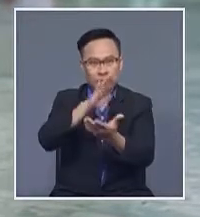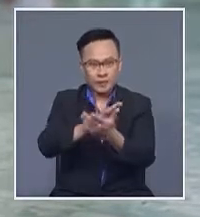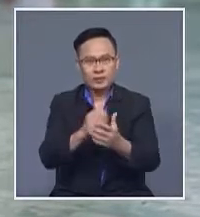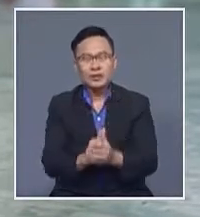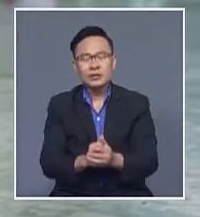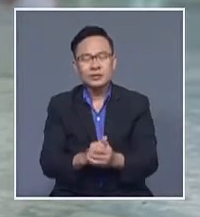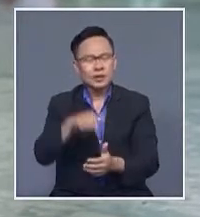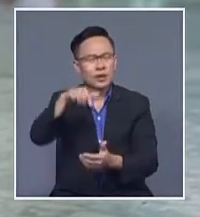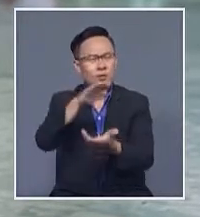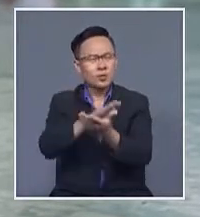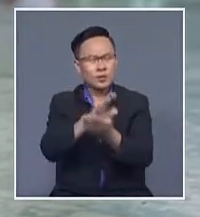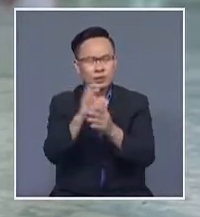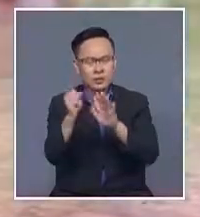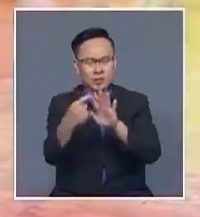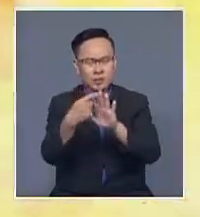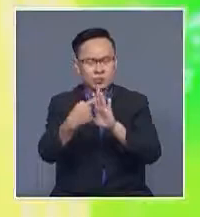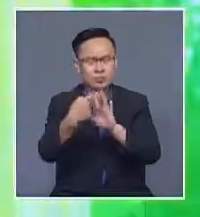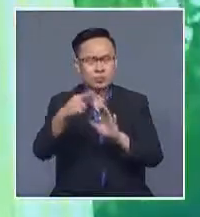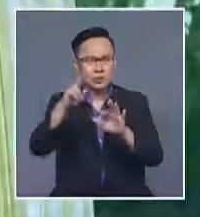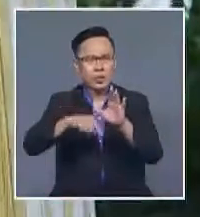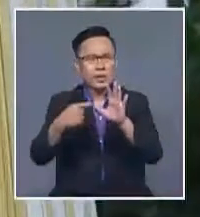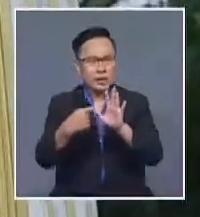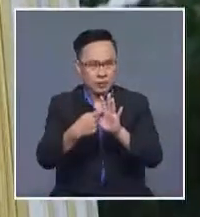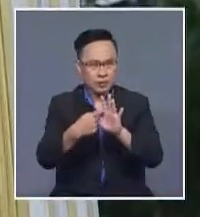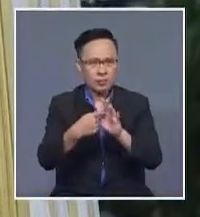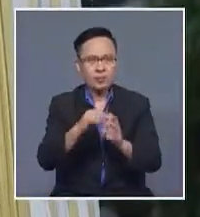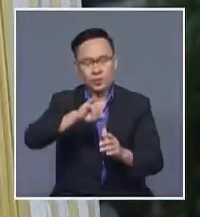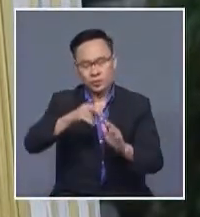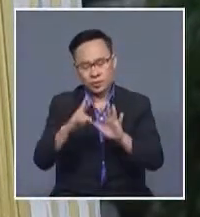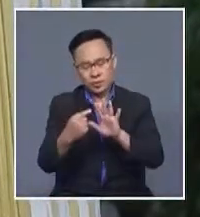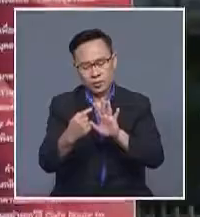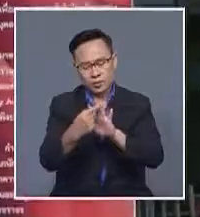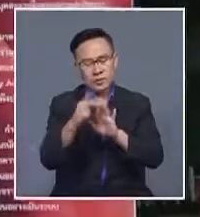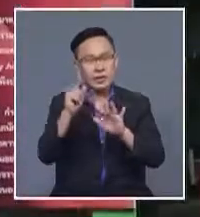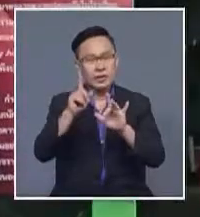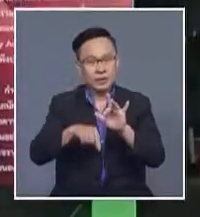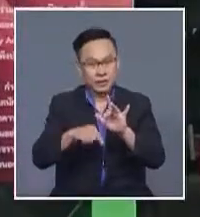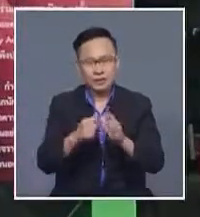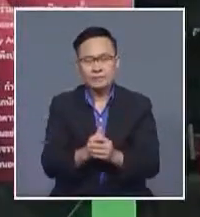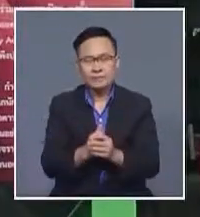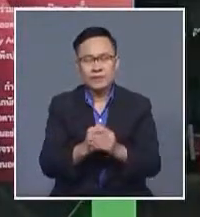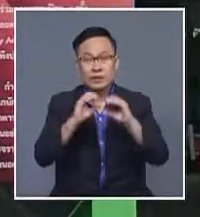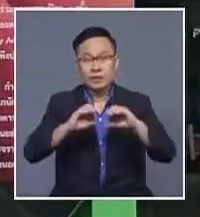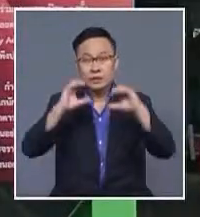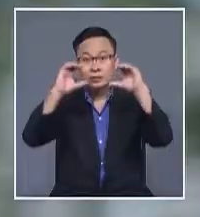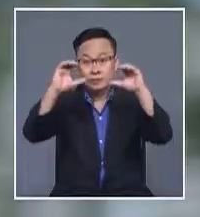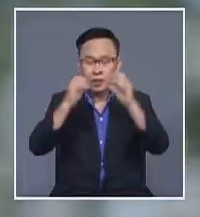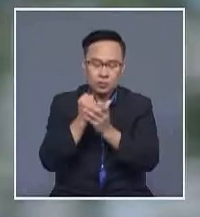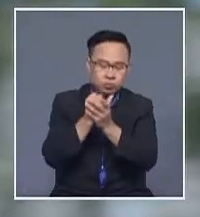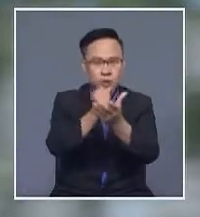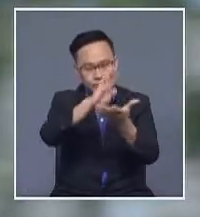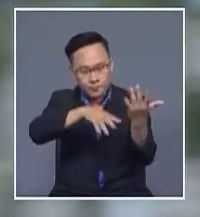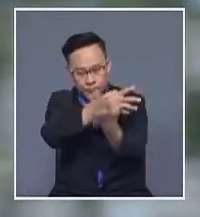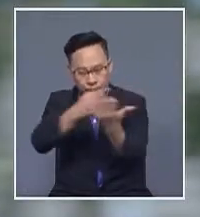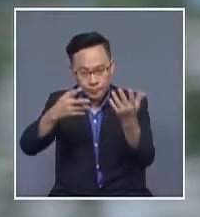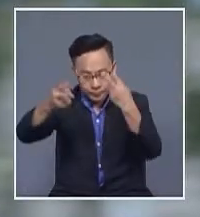โรงเรียนสระจระเข้ขบกุรางกูลอุปถัมภ์ค่ะ จากการที่รัฐบาลได้ให้ความสำคัญกับการดำเนิน